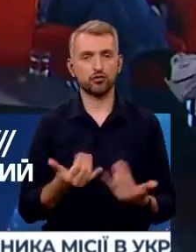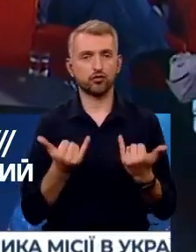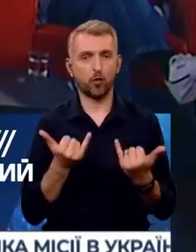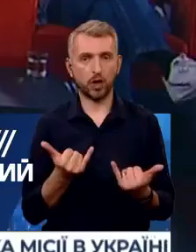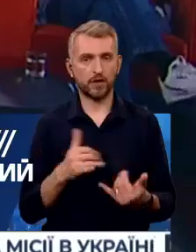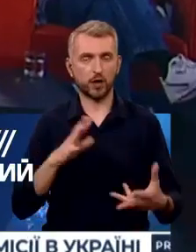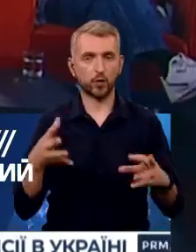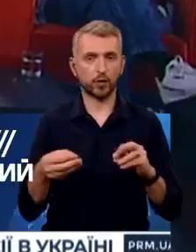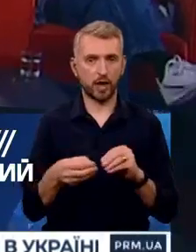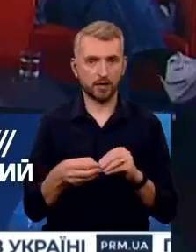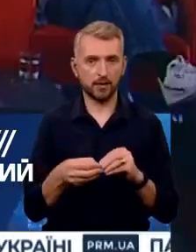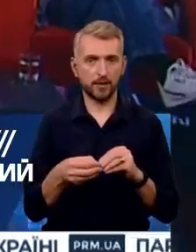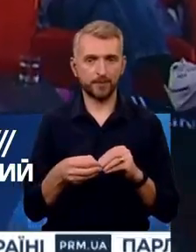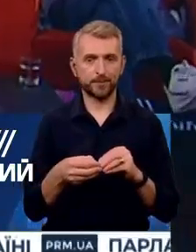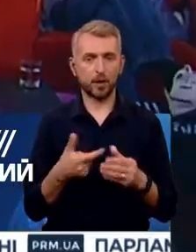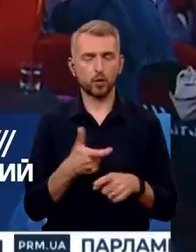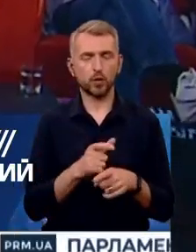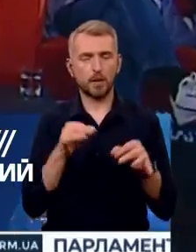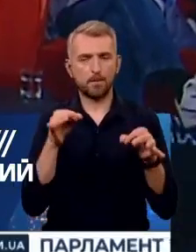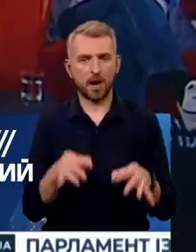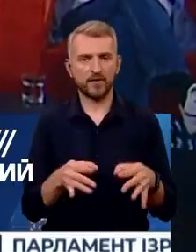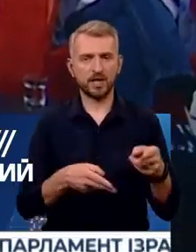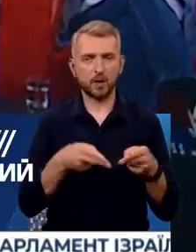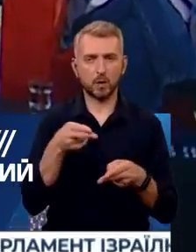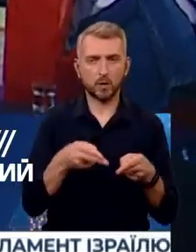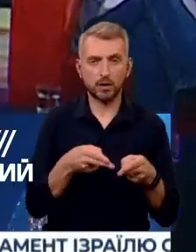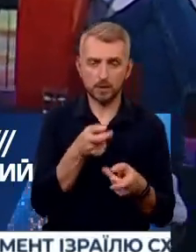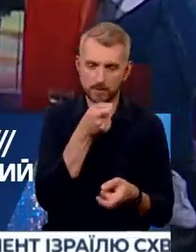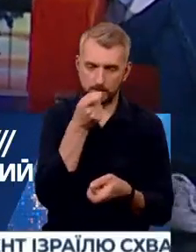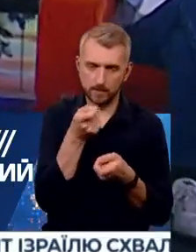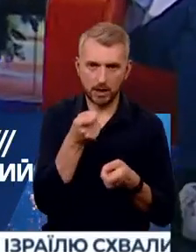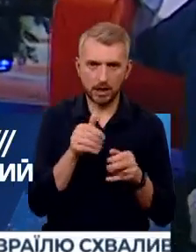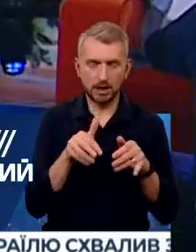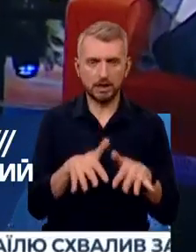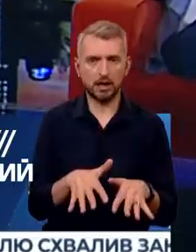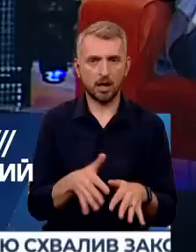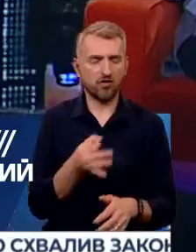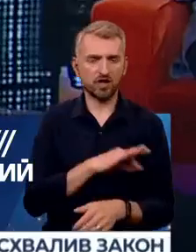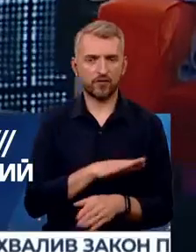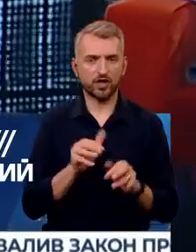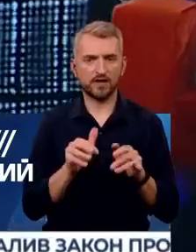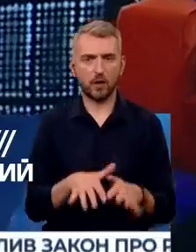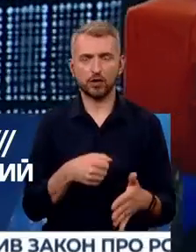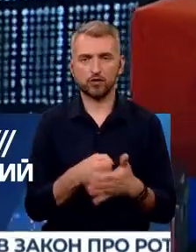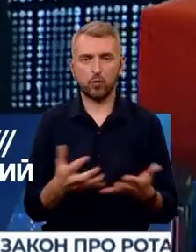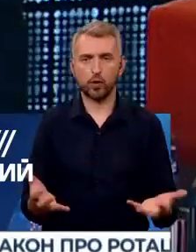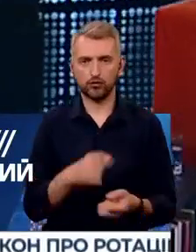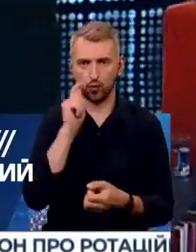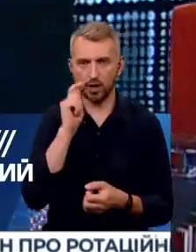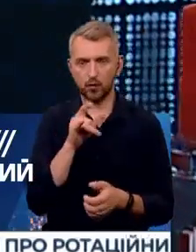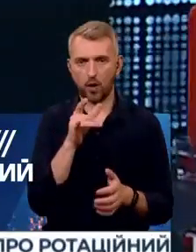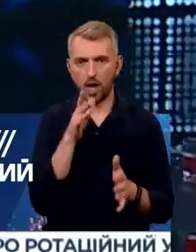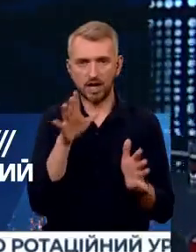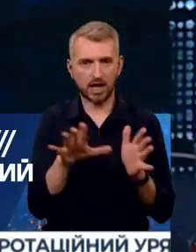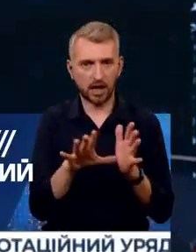в результаті дуже правильних, хірургічних, буквально хірургічних дій не вжити заходів до порятунку української